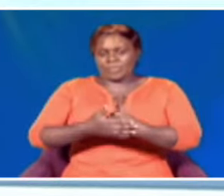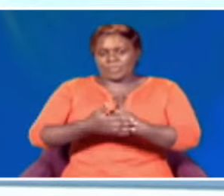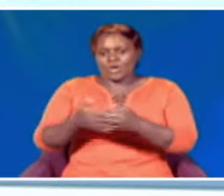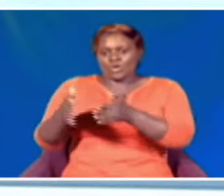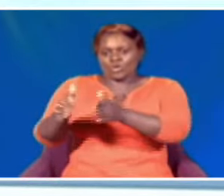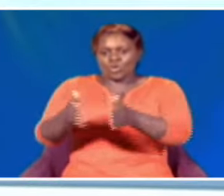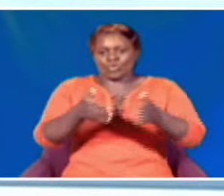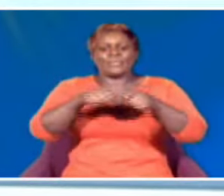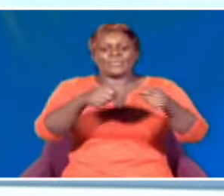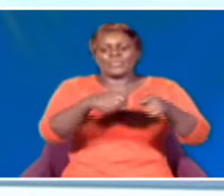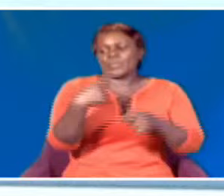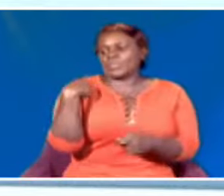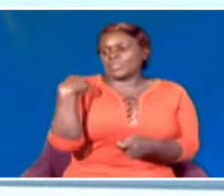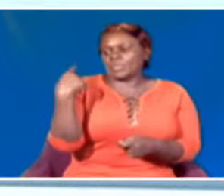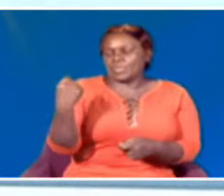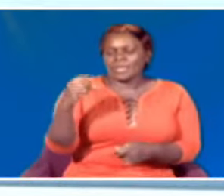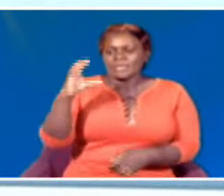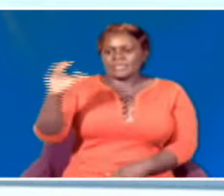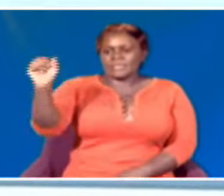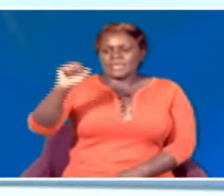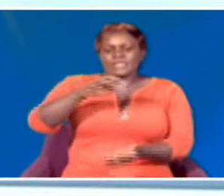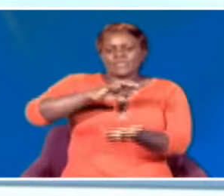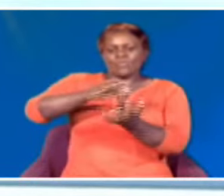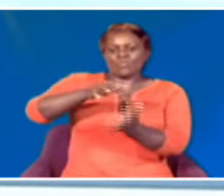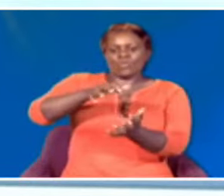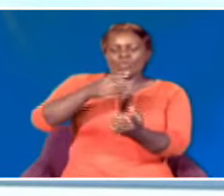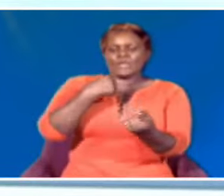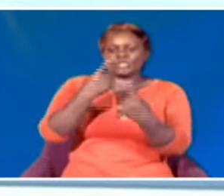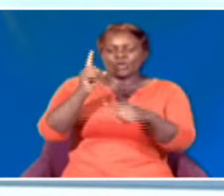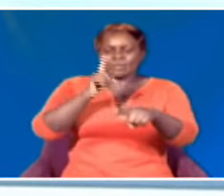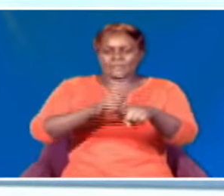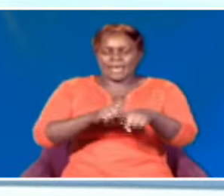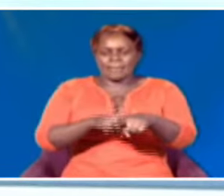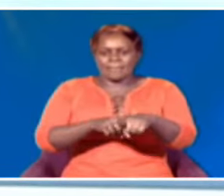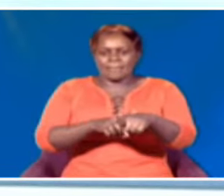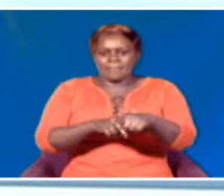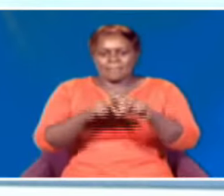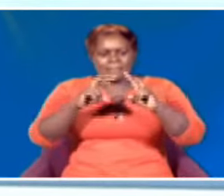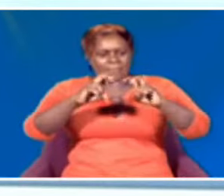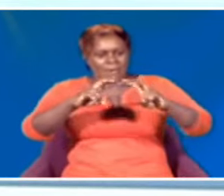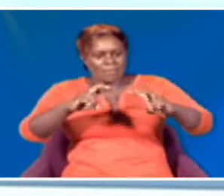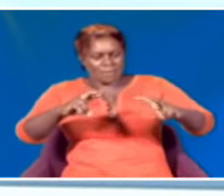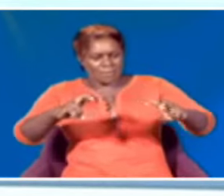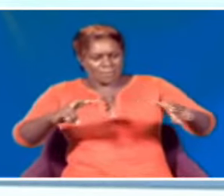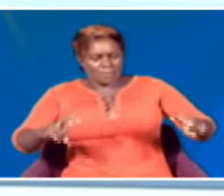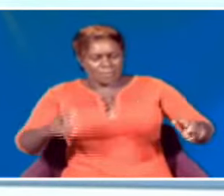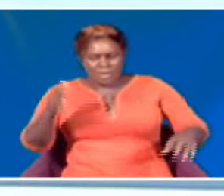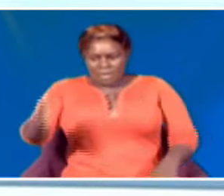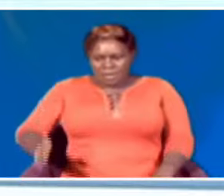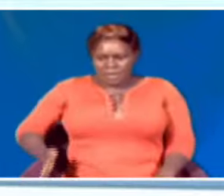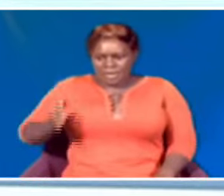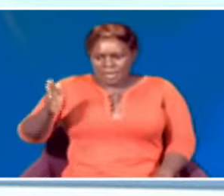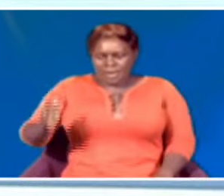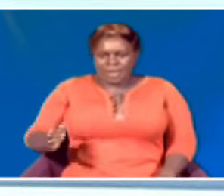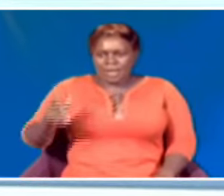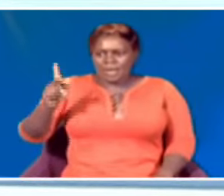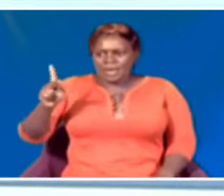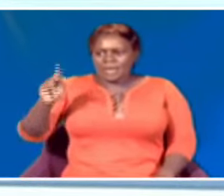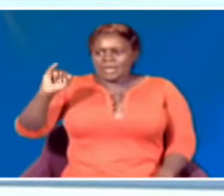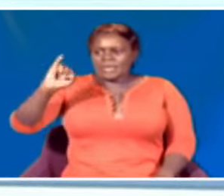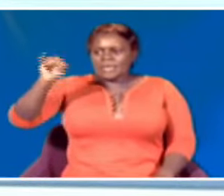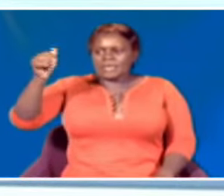ambayo imeharibiwa na mafuriko. Waziri Murkomen alizungumza wakati alipofanya ukaguzi katika reli ya Kijabe kule